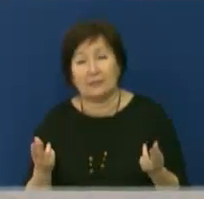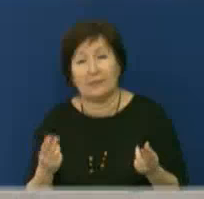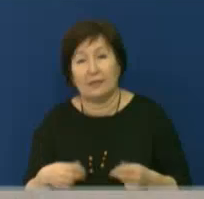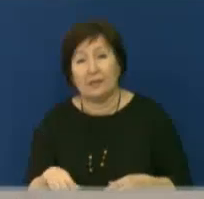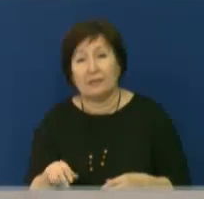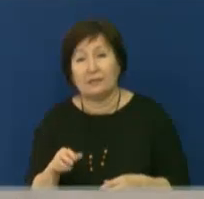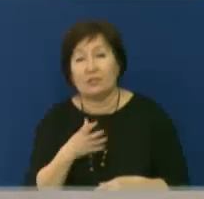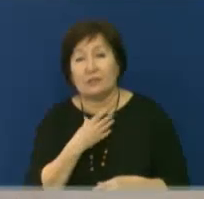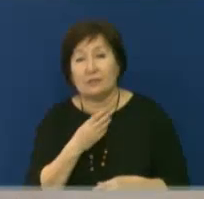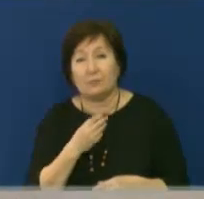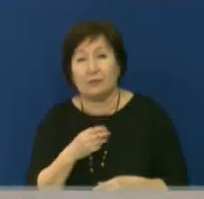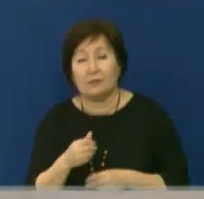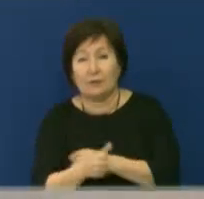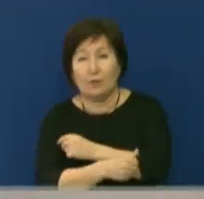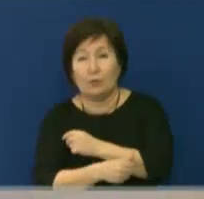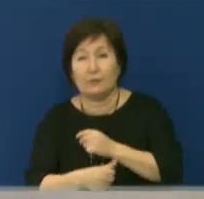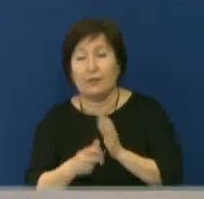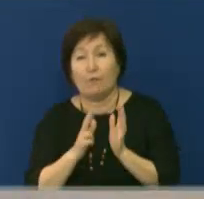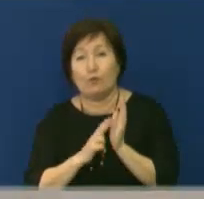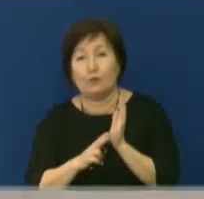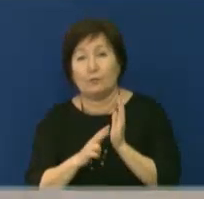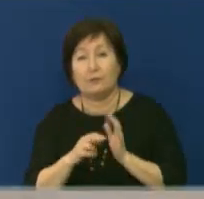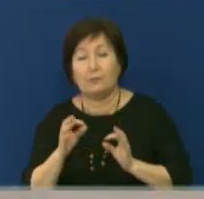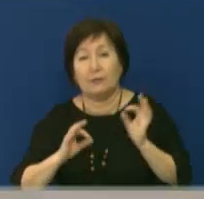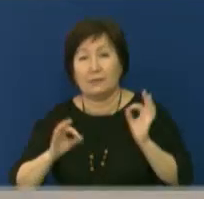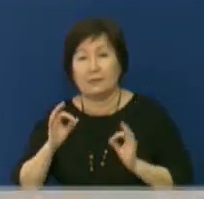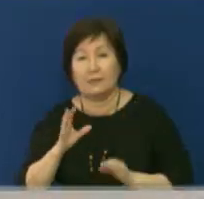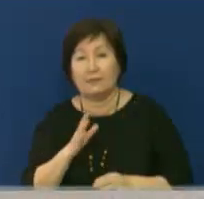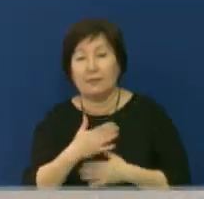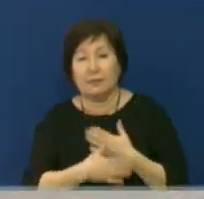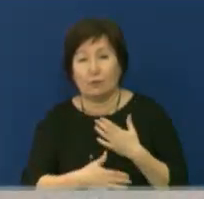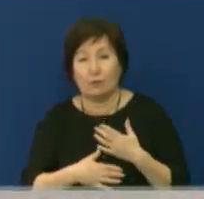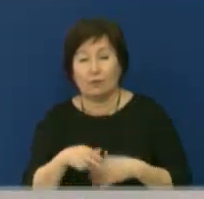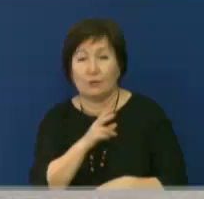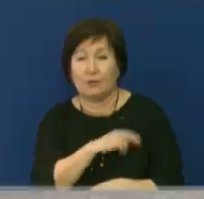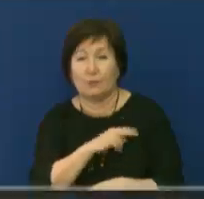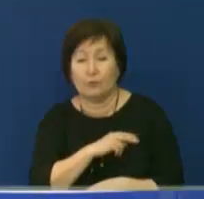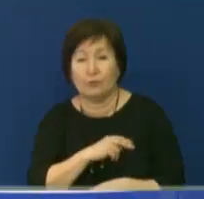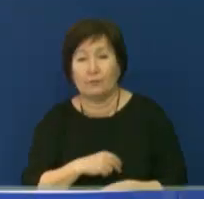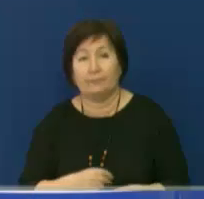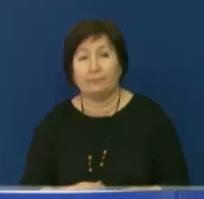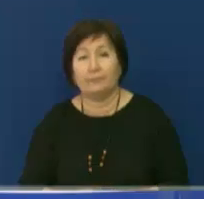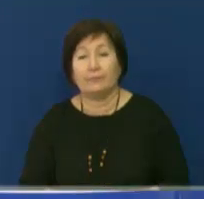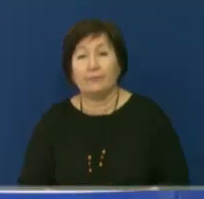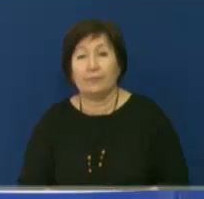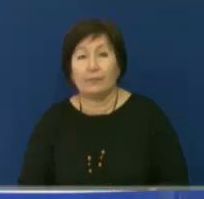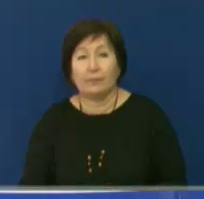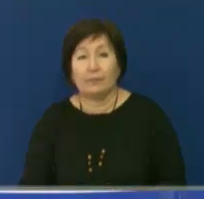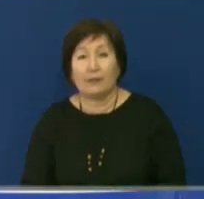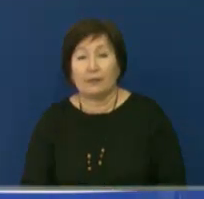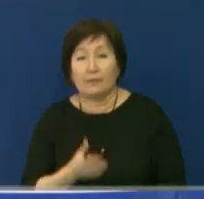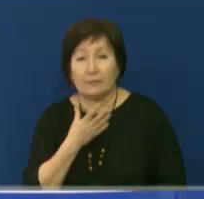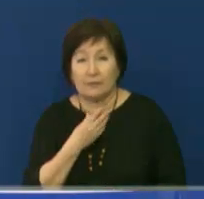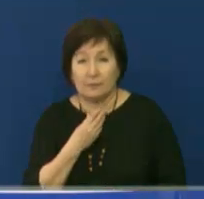Бұл Семей көшелерінің 80% құрайды. Айолым Бақытқызы Қайрат Қожахметов, Семей телеарнасы.